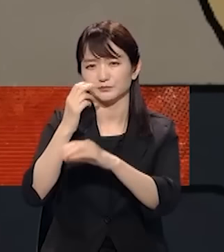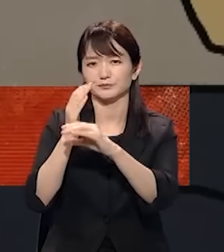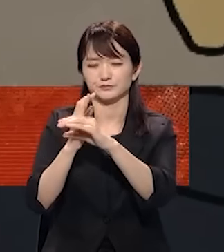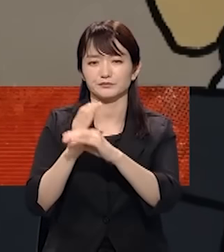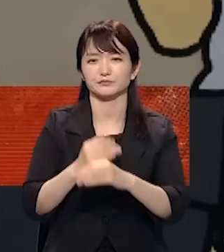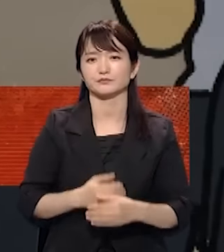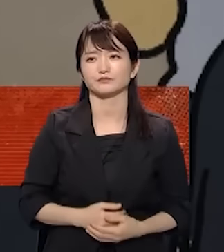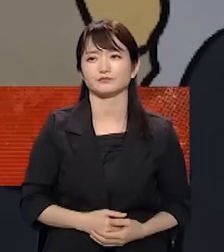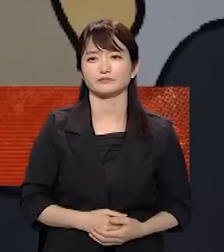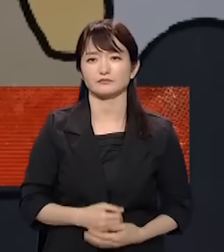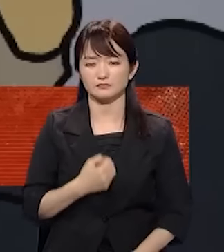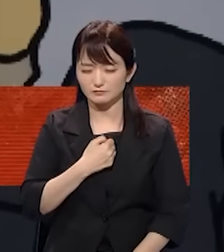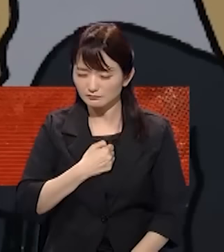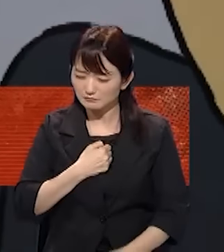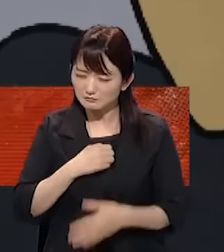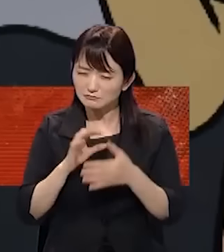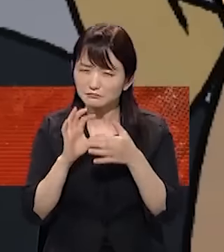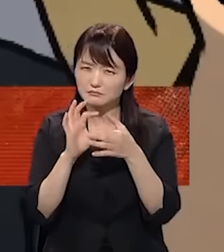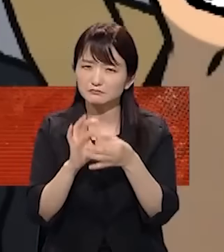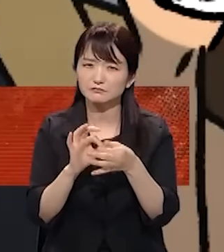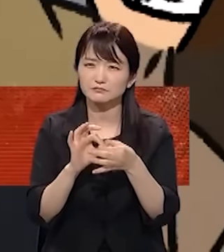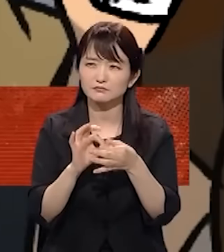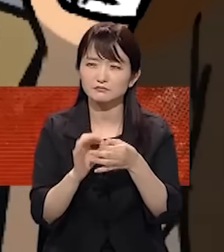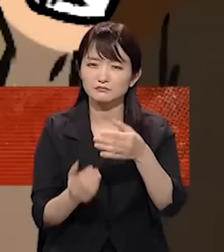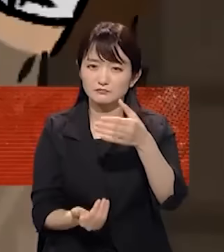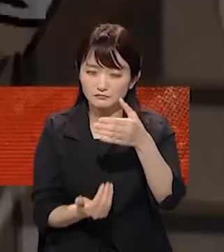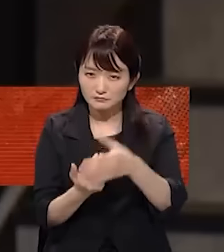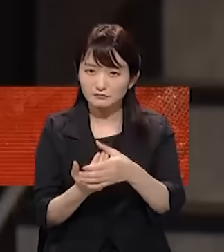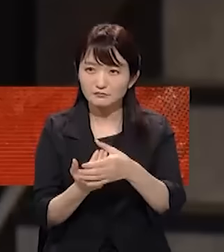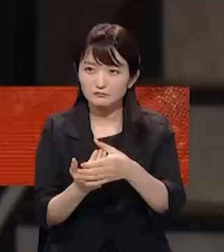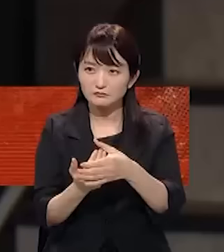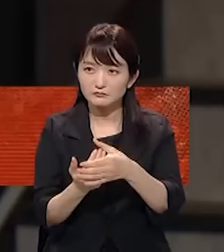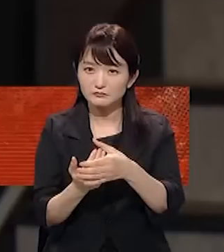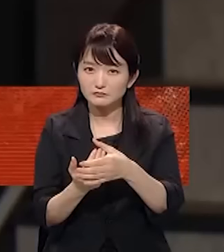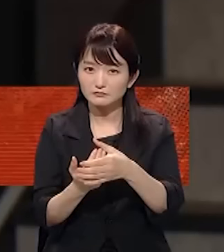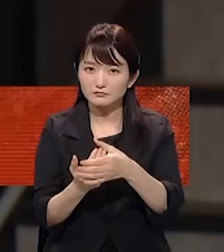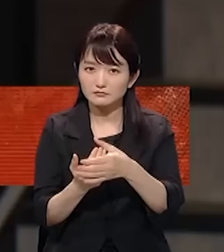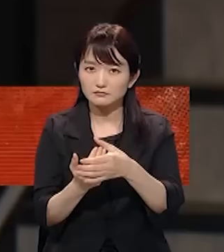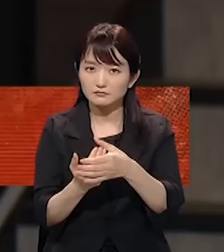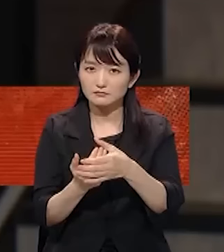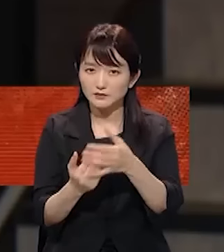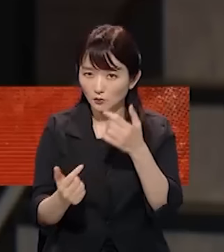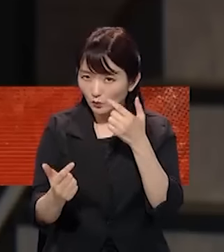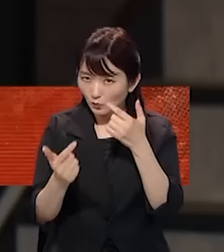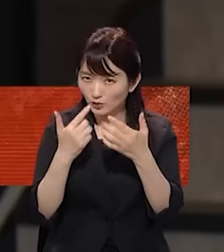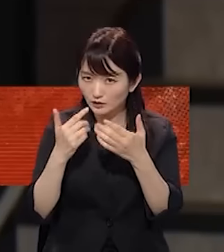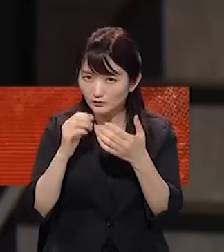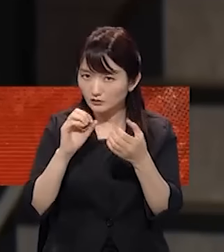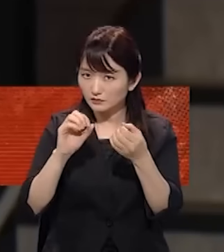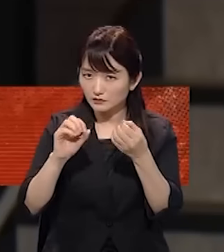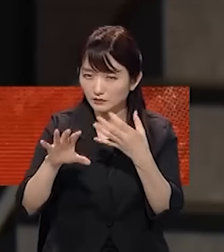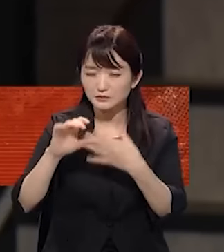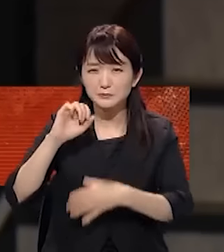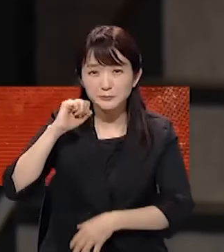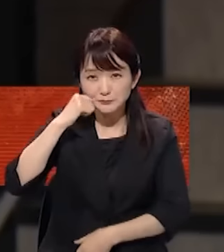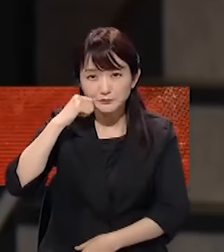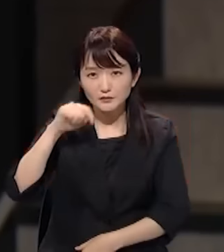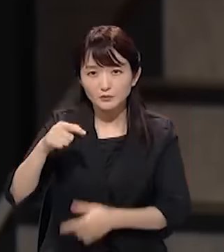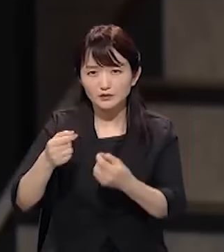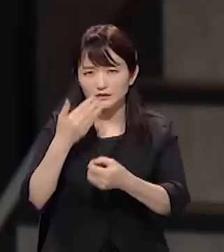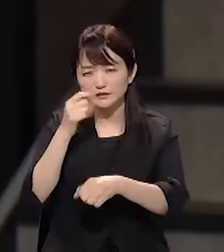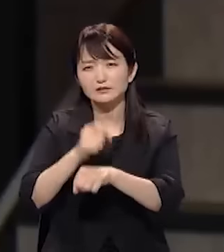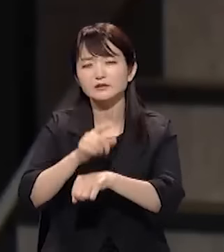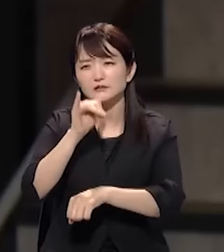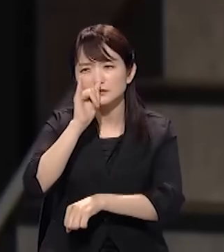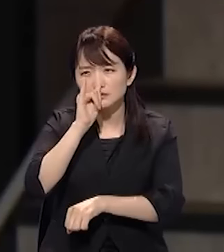실제로 이제 원한 관계에 의한 그 사건이다 이렇게 단정 지울 수는 없지만 그럴 가능성을 갖다 열고